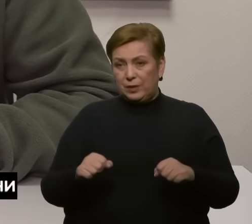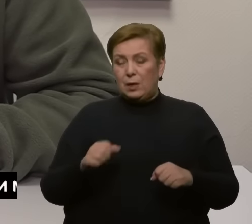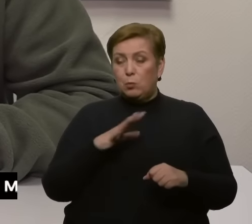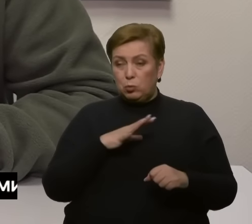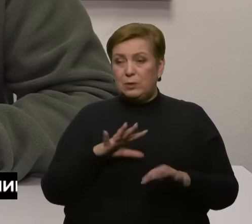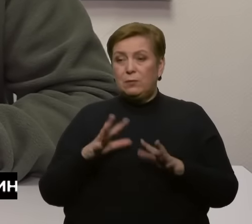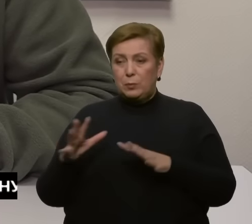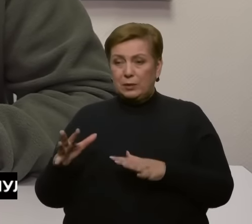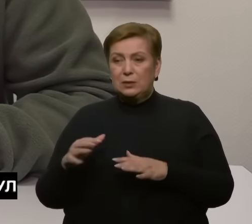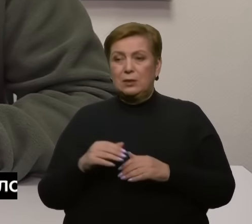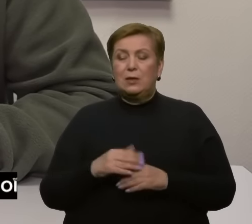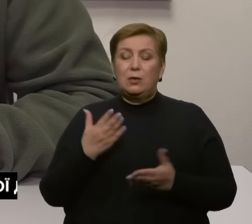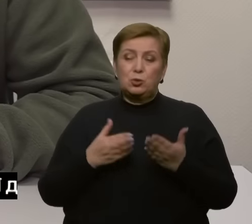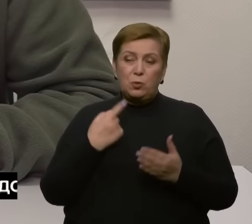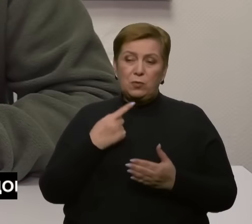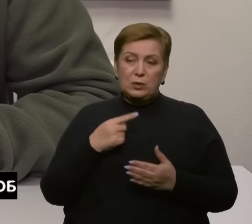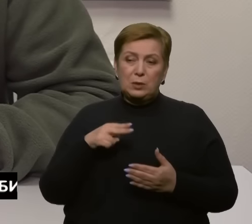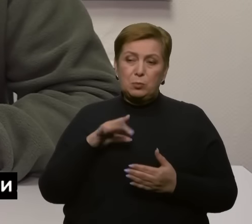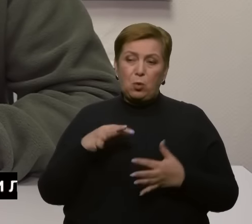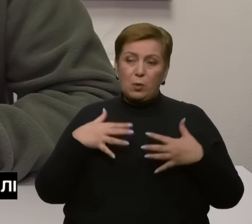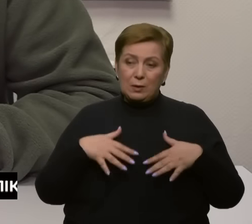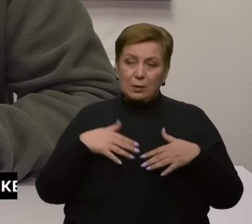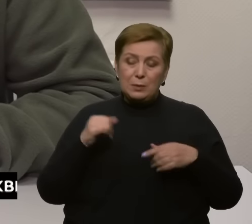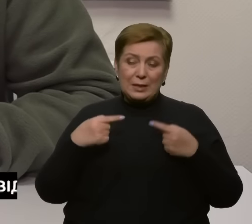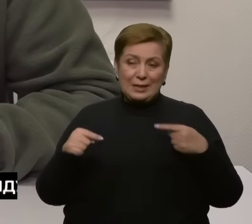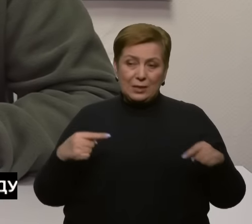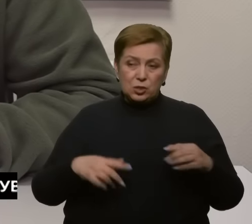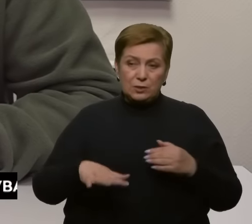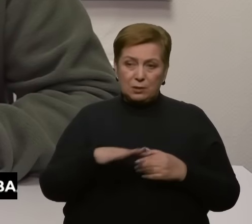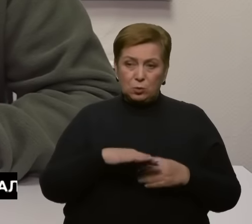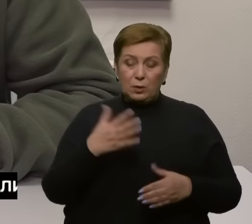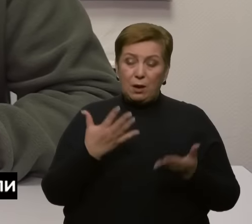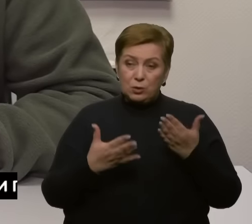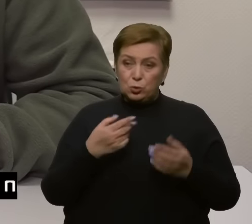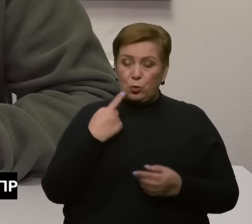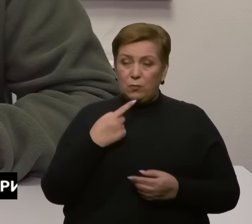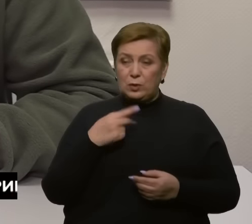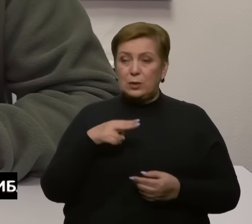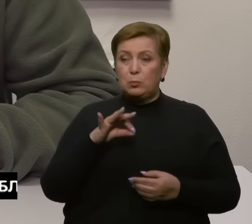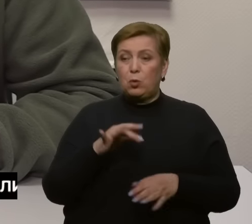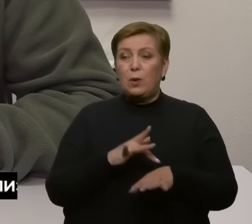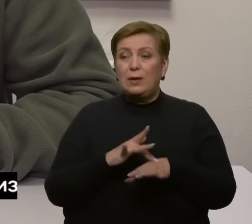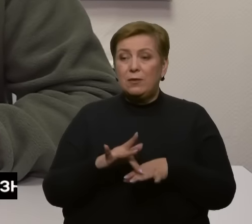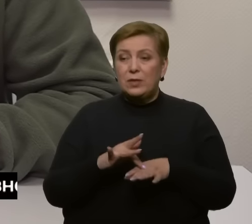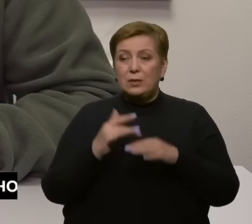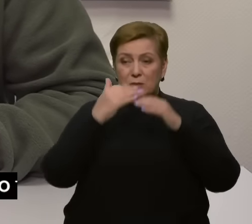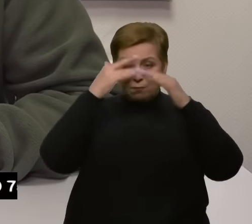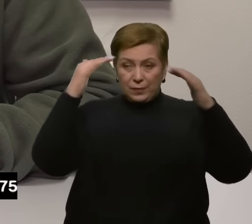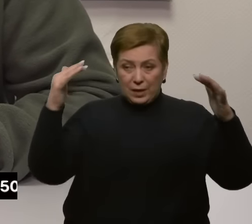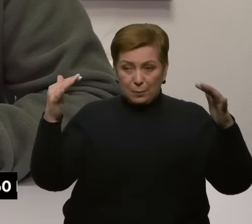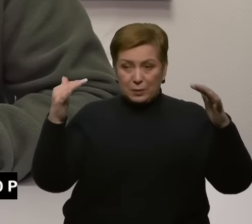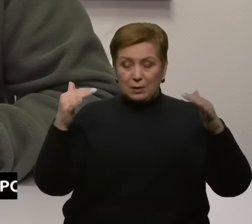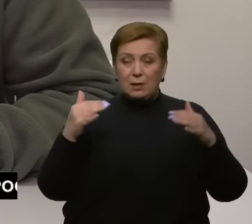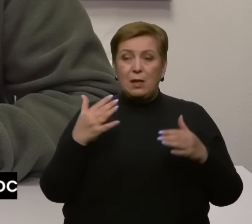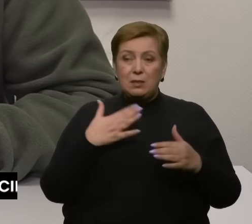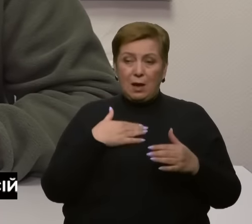говоримо про Крим і про інші території. Але якщо говорити про ліквідацію в небі вже піднятих винищувачів,